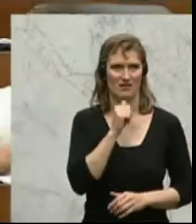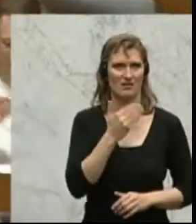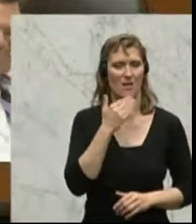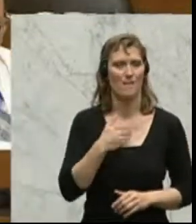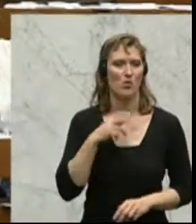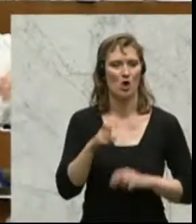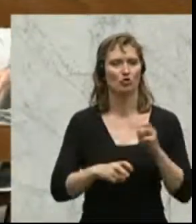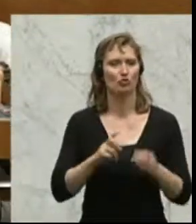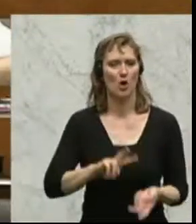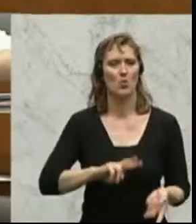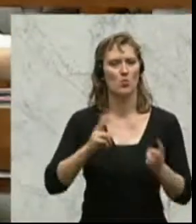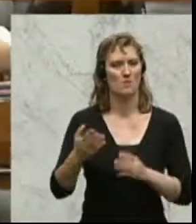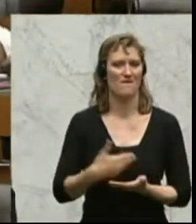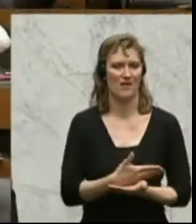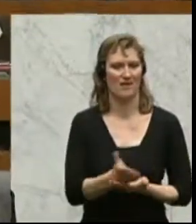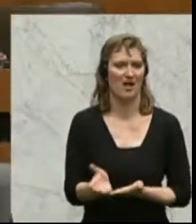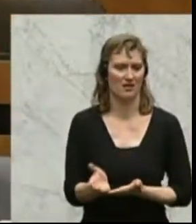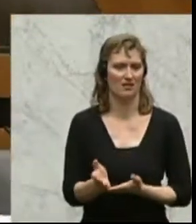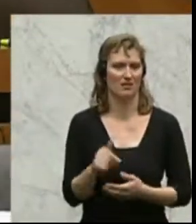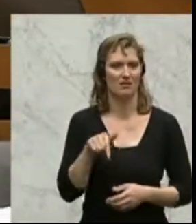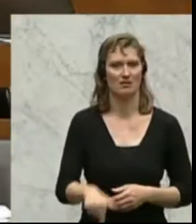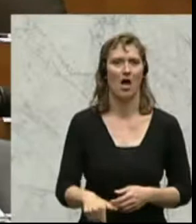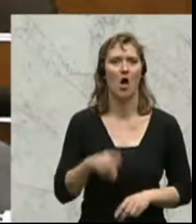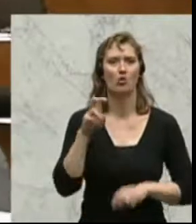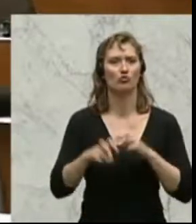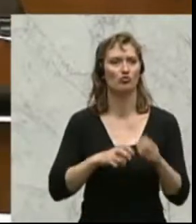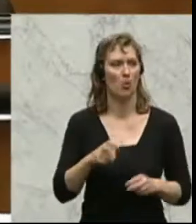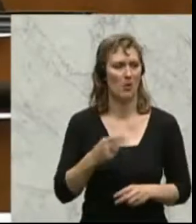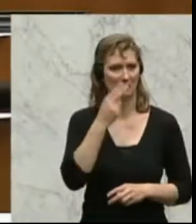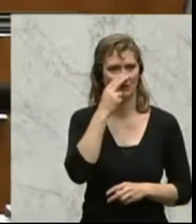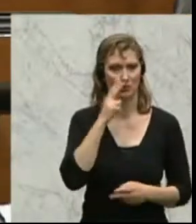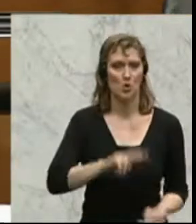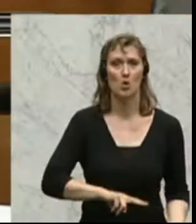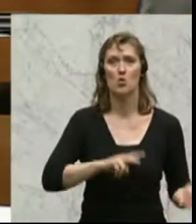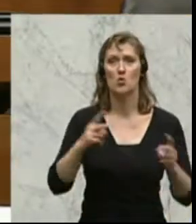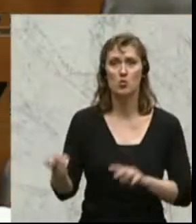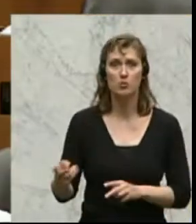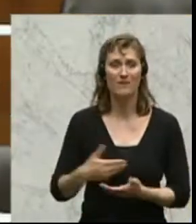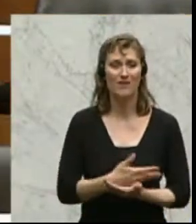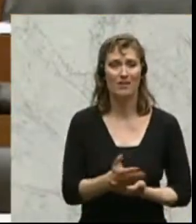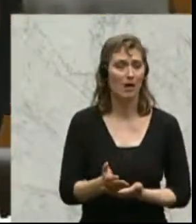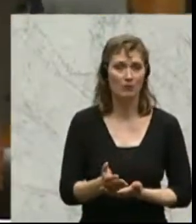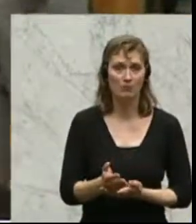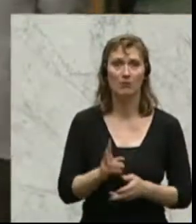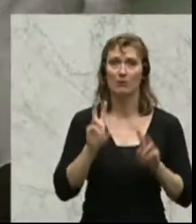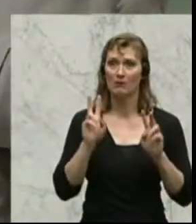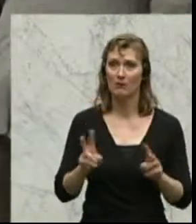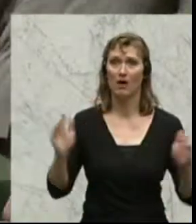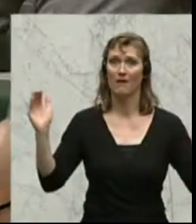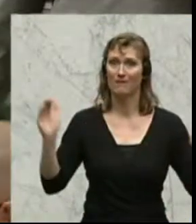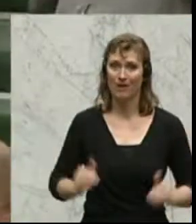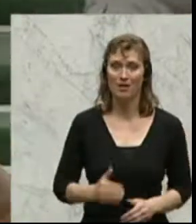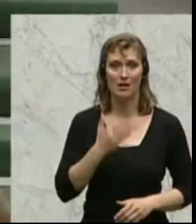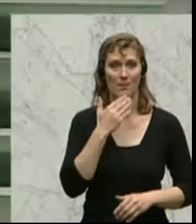umverteilen. Wer aber Steuerlasten nicht nur umverteilen möchte, sondern Steuern tatsächlich senken möchte, muss